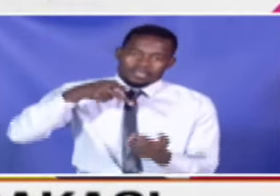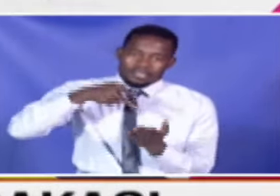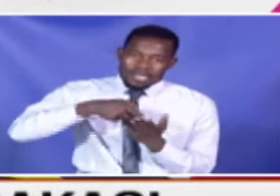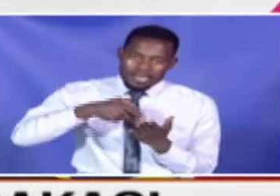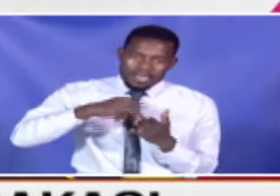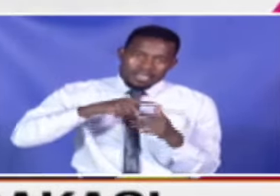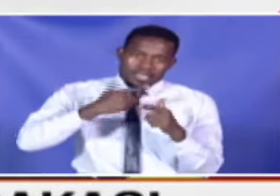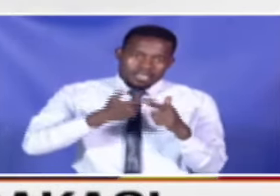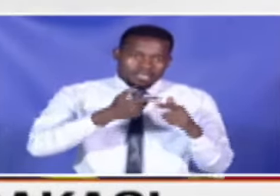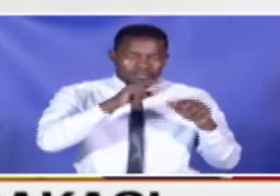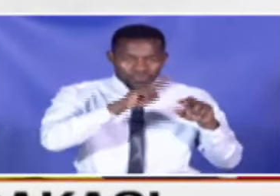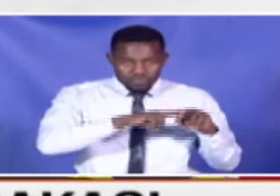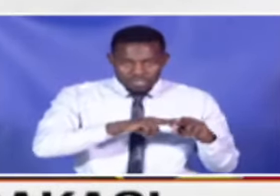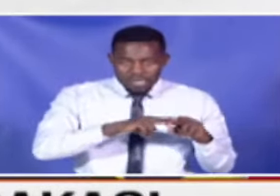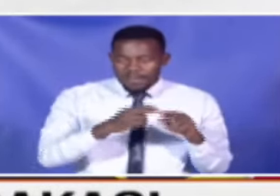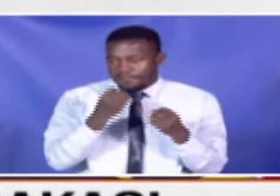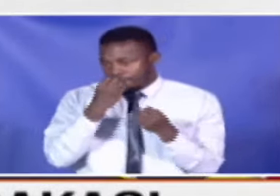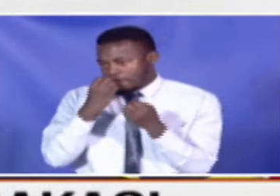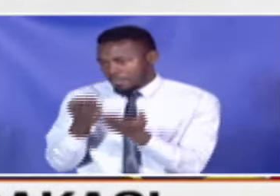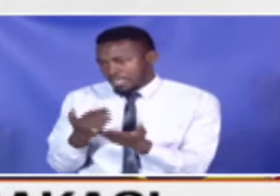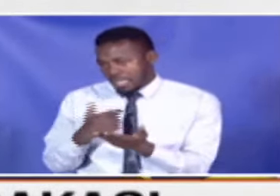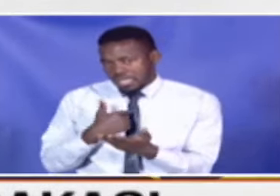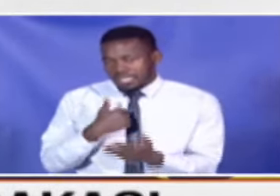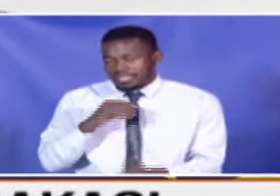kijana, nimeumia.